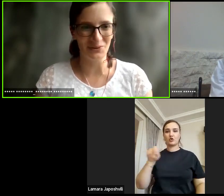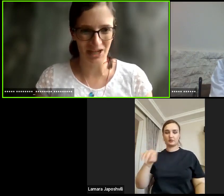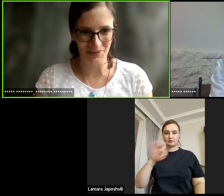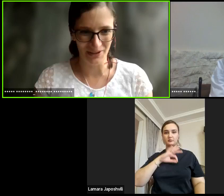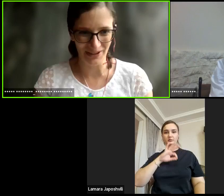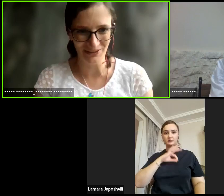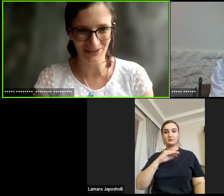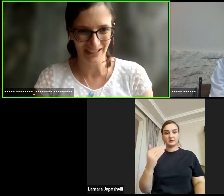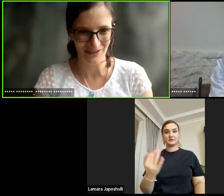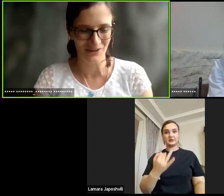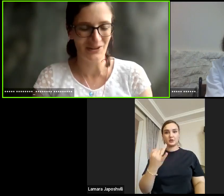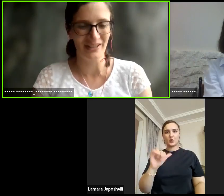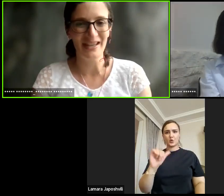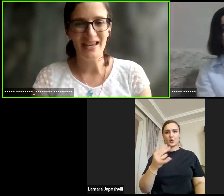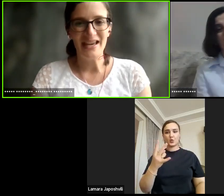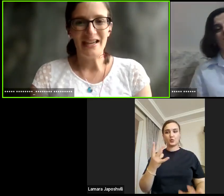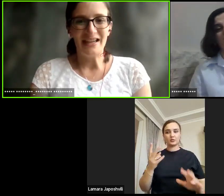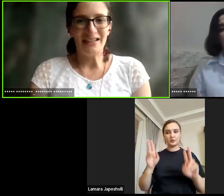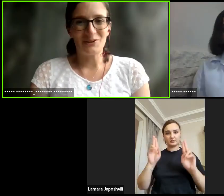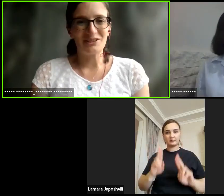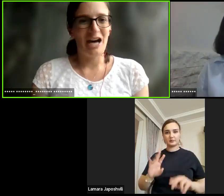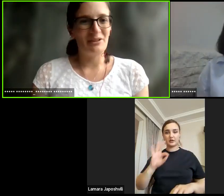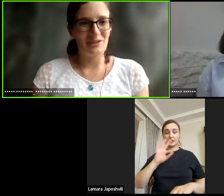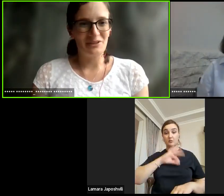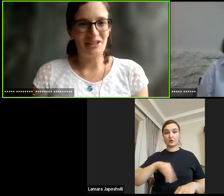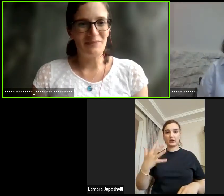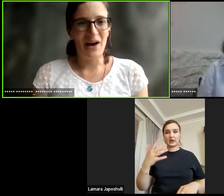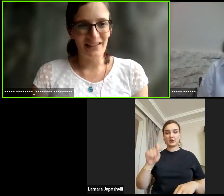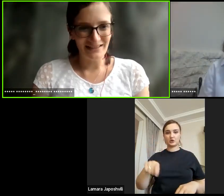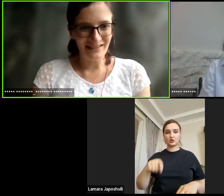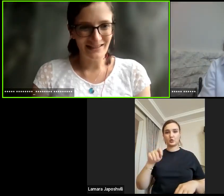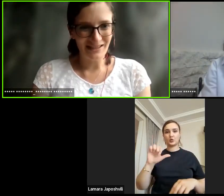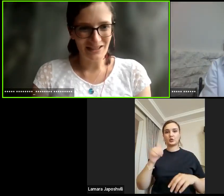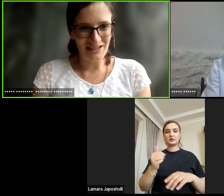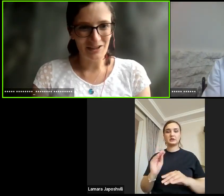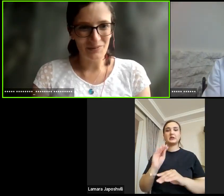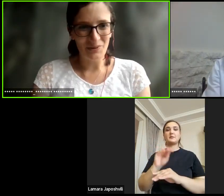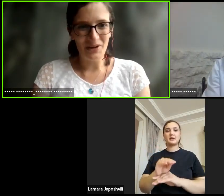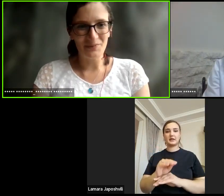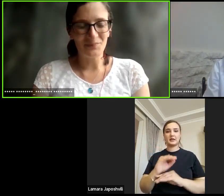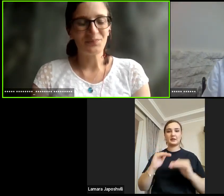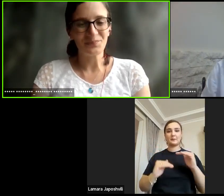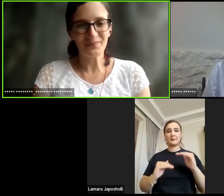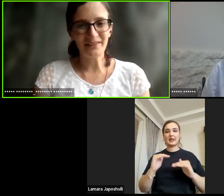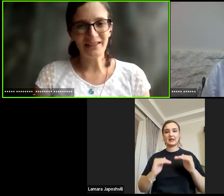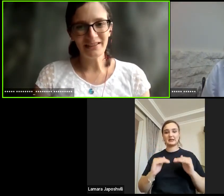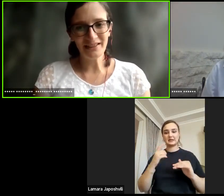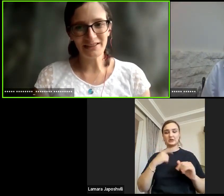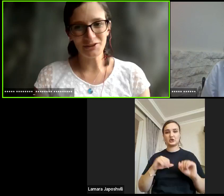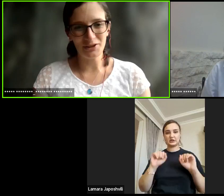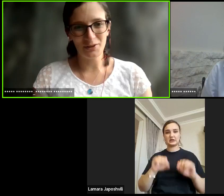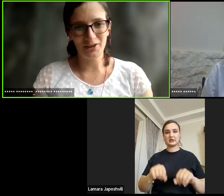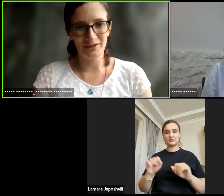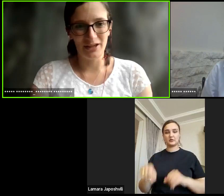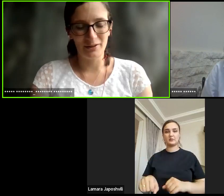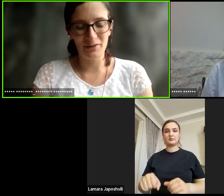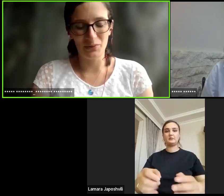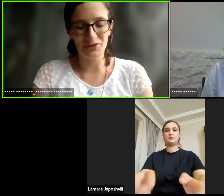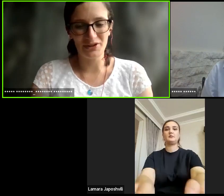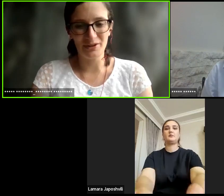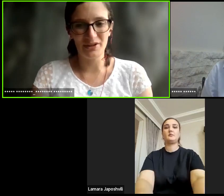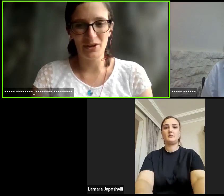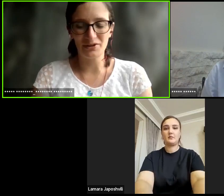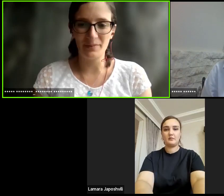რომ როგორ უნდა გამოიყენონ ხელჯოხი. როგორც დამატებითი ბალანსის შესაძლებლობა და ესეც სხვადასხვა